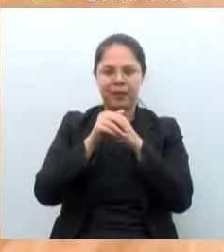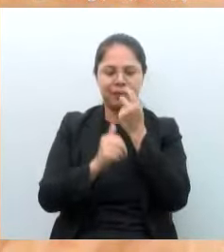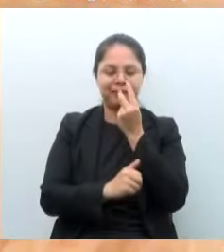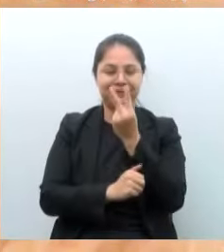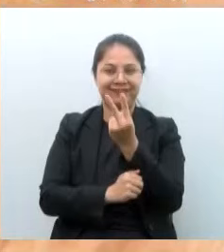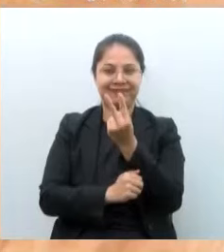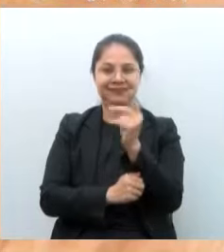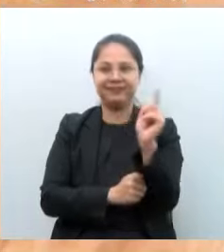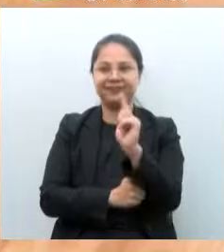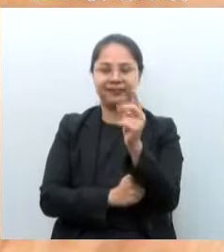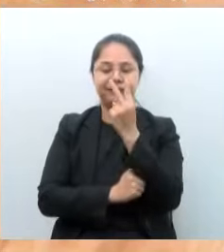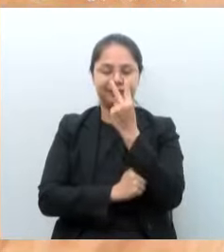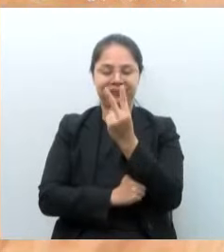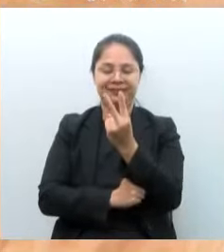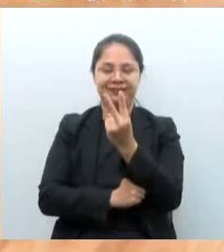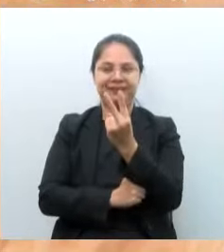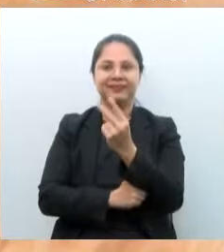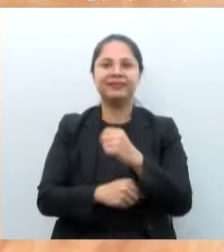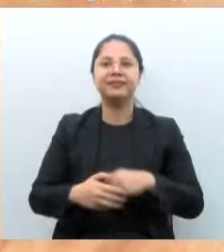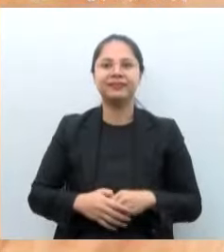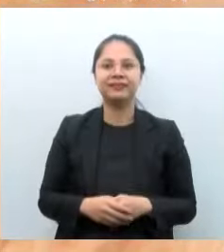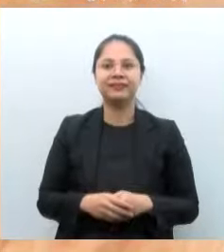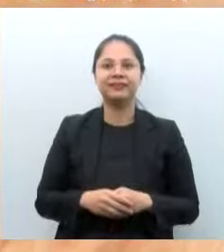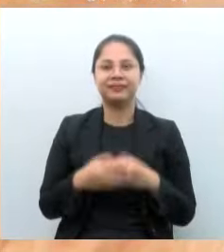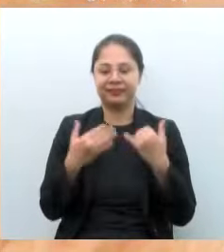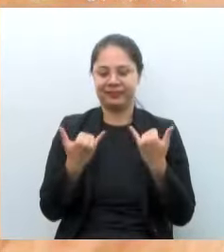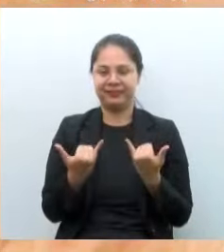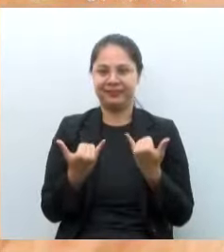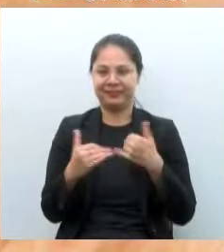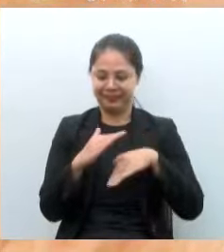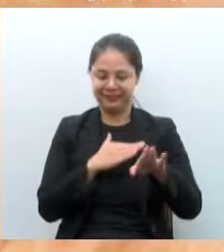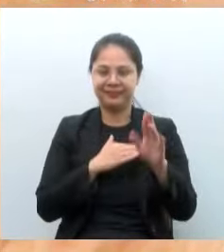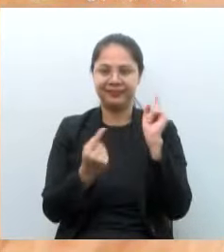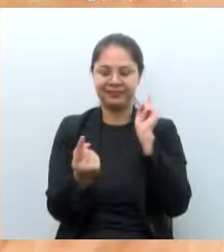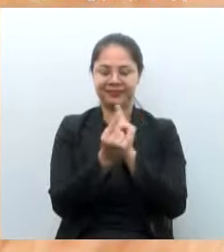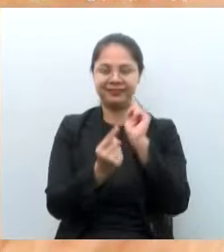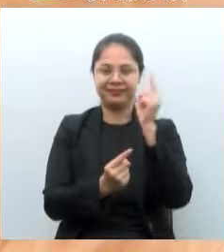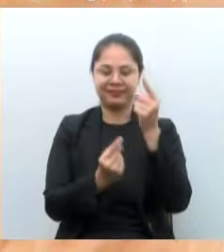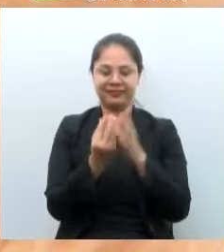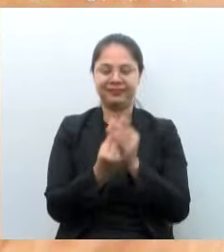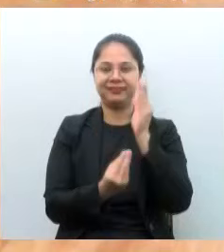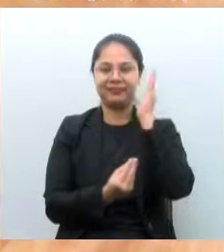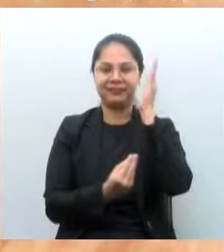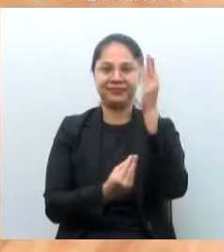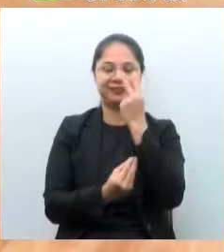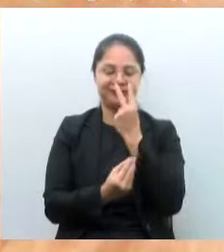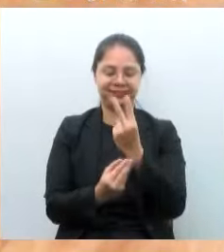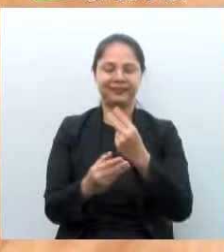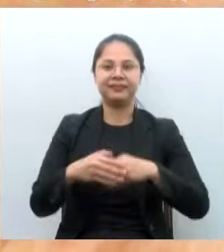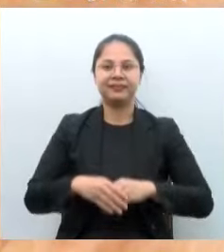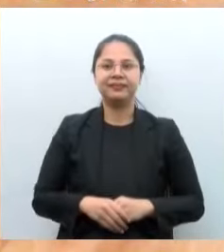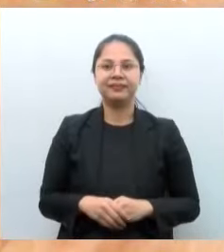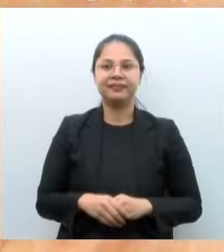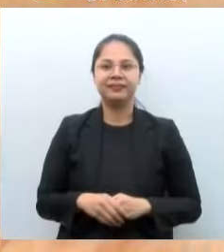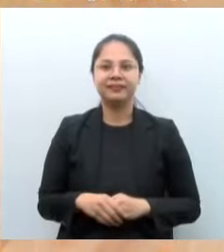ยากาศจะเป็นอย่างไรสามารถติดตามรับชมกันได้นะคะสำหรับวันนี้ต้องลากันไปก่อนพบกันใหม่สัปดาห์หน้าสวัสดีค่ะ